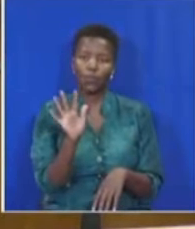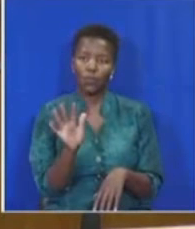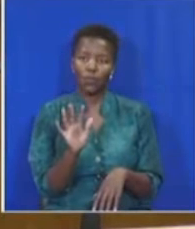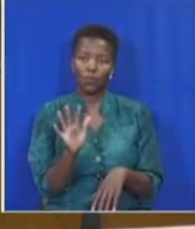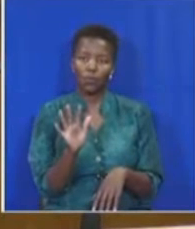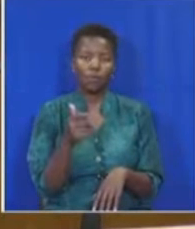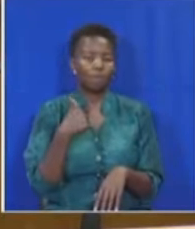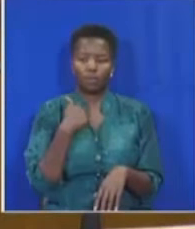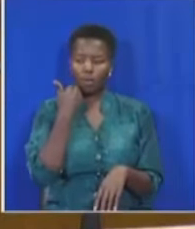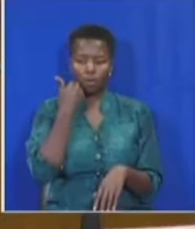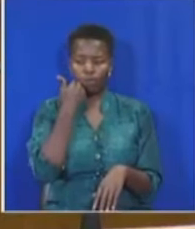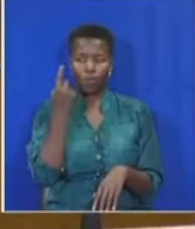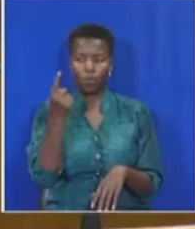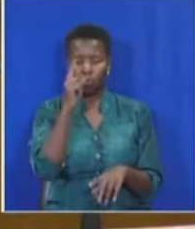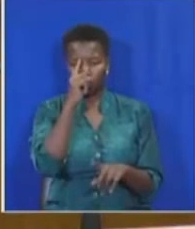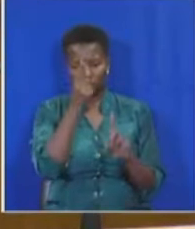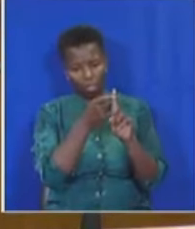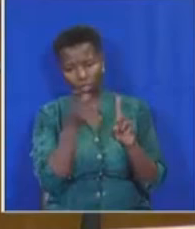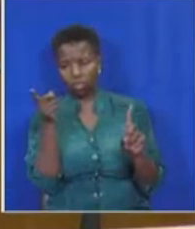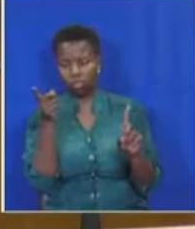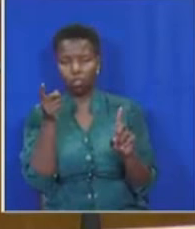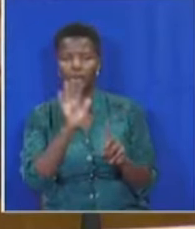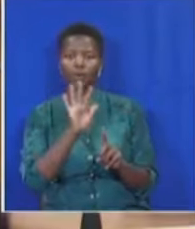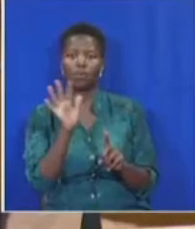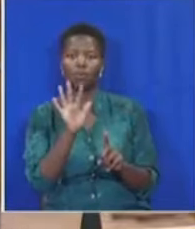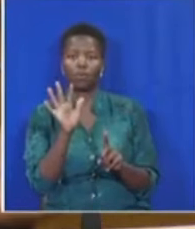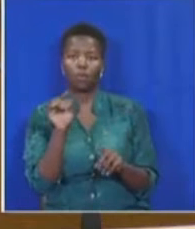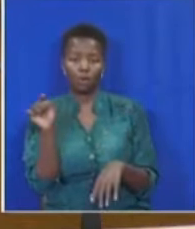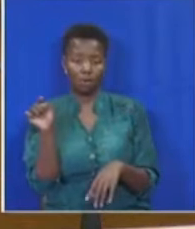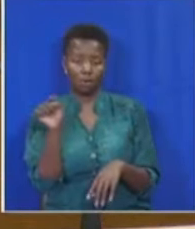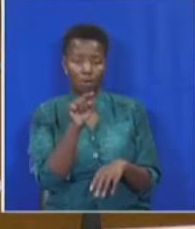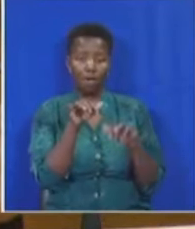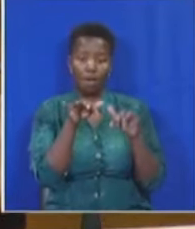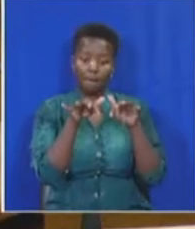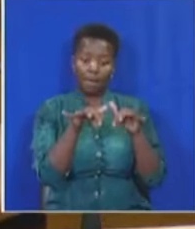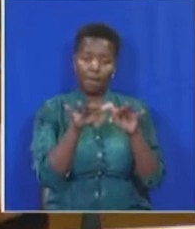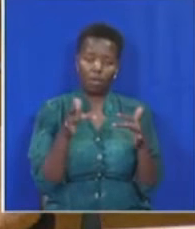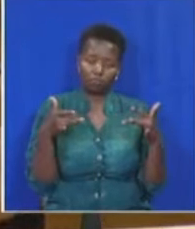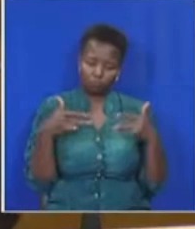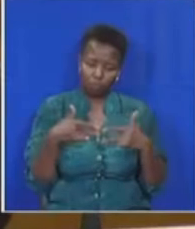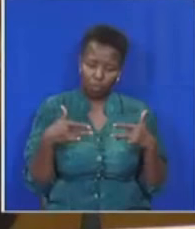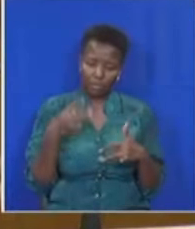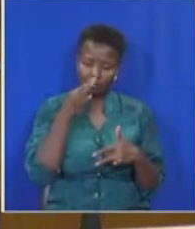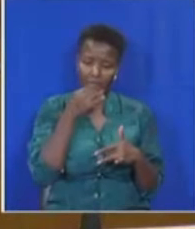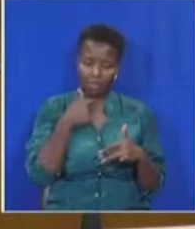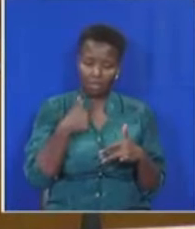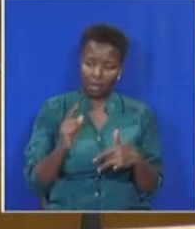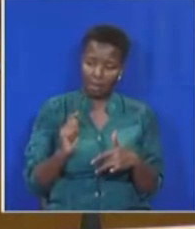emxholweni ngabantu abakhathazeke kuba kuza kuhlawulwa emva kokuba bebethe